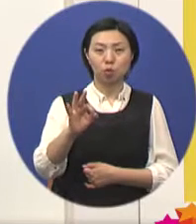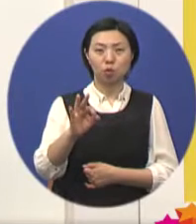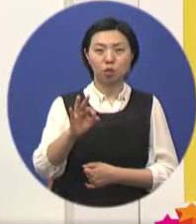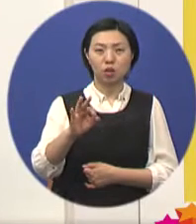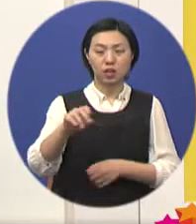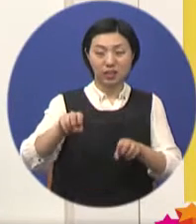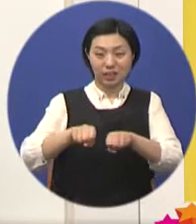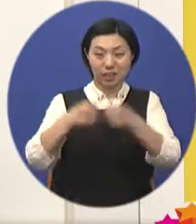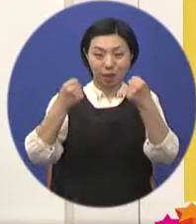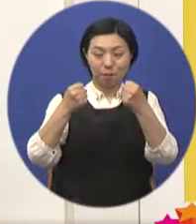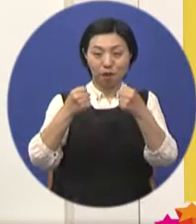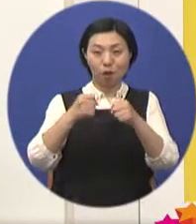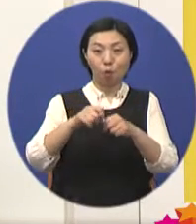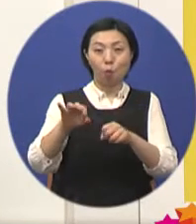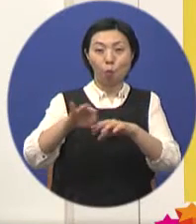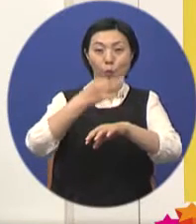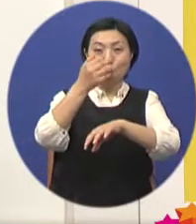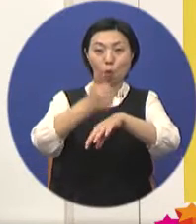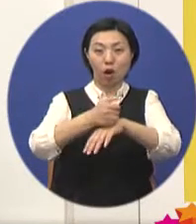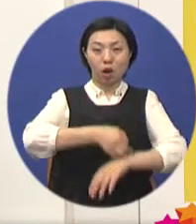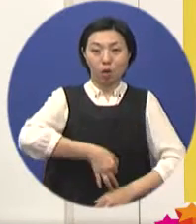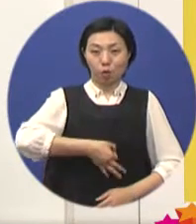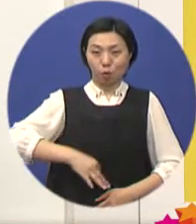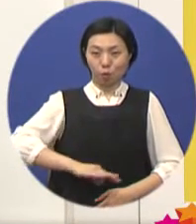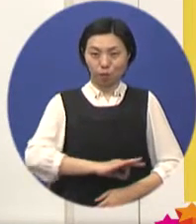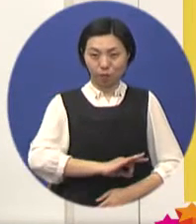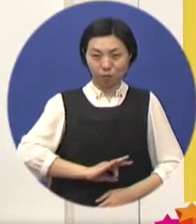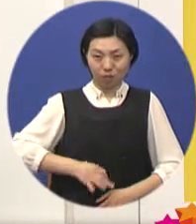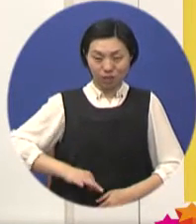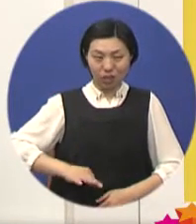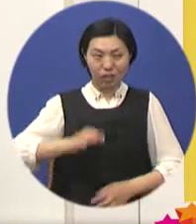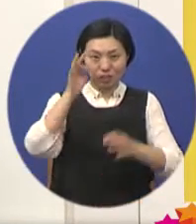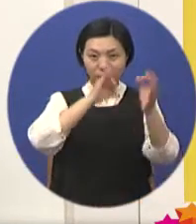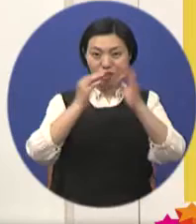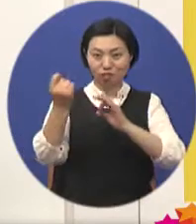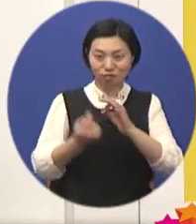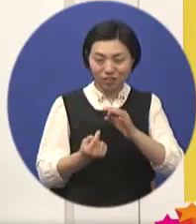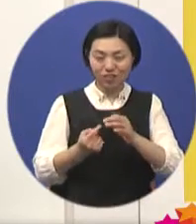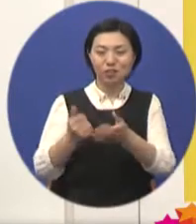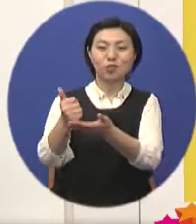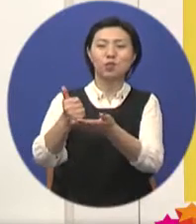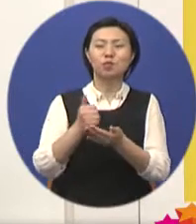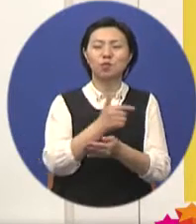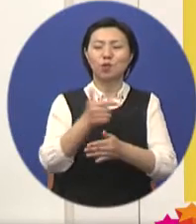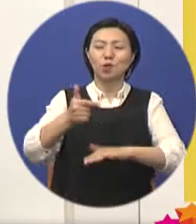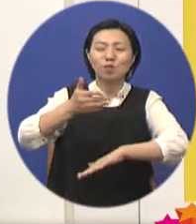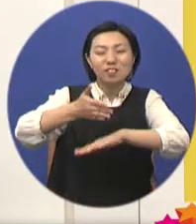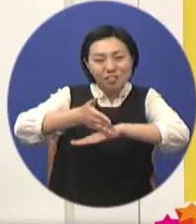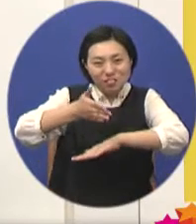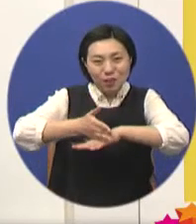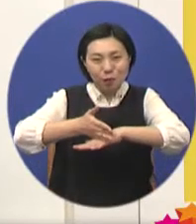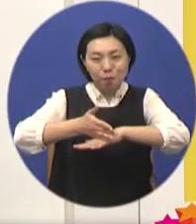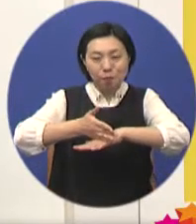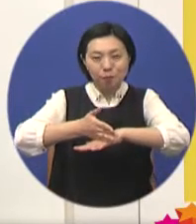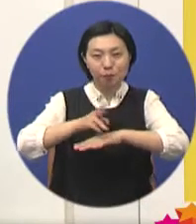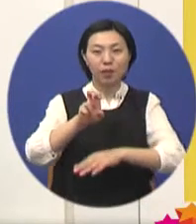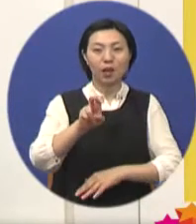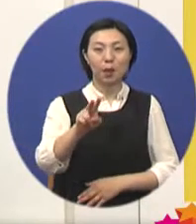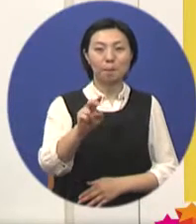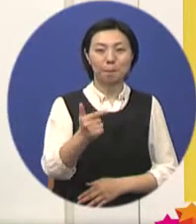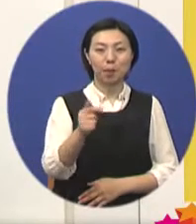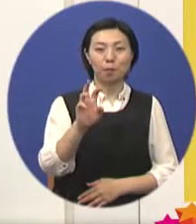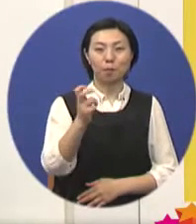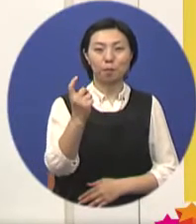주셔서 여기 손님들한테 고맙다는 인사를 하고 싶은데. 아이고, 좋습니다. 면목동에 무슨